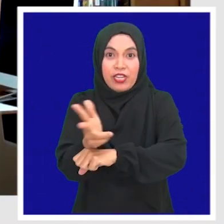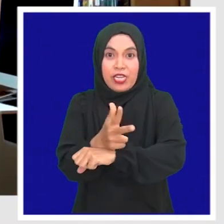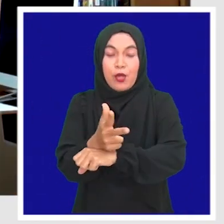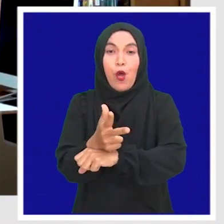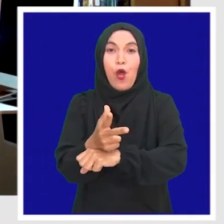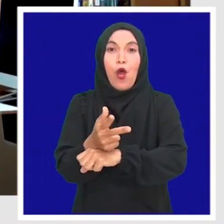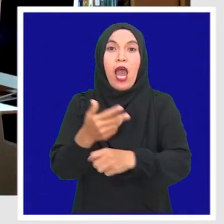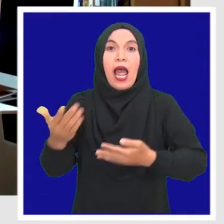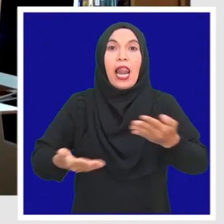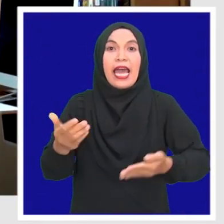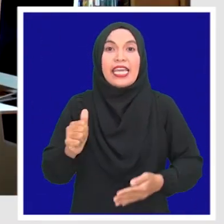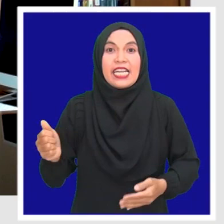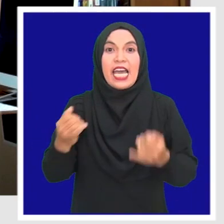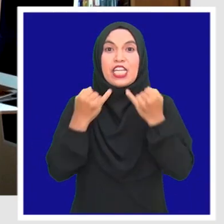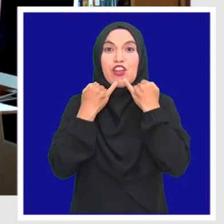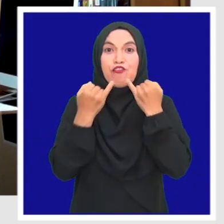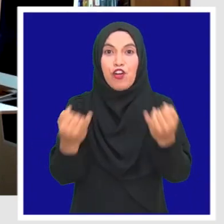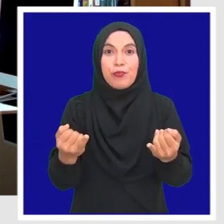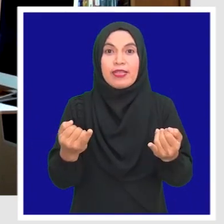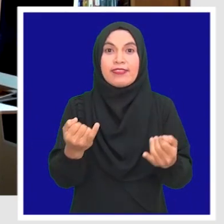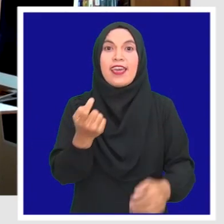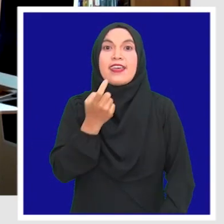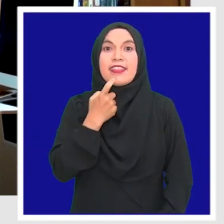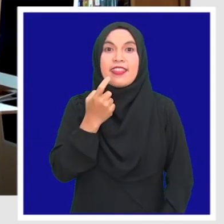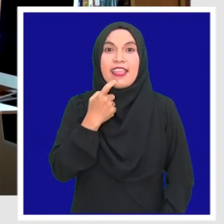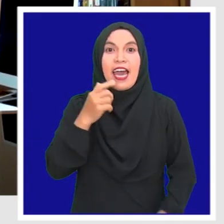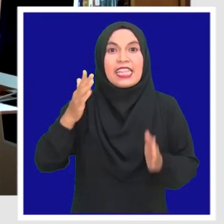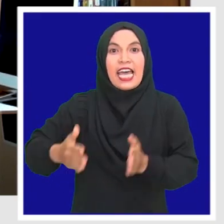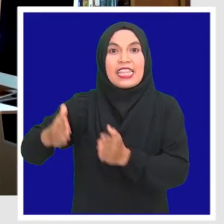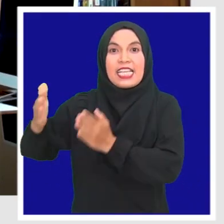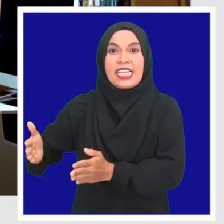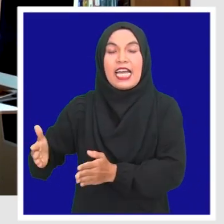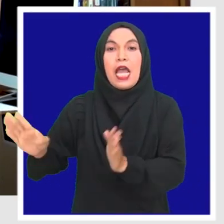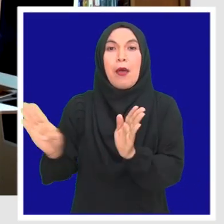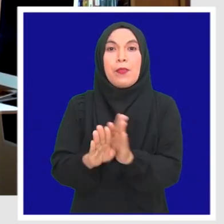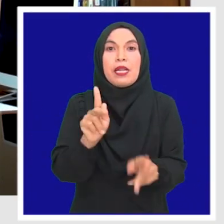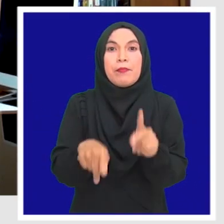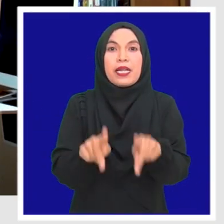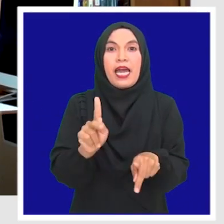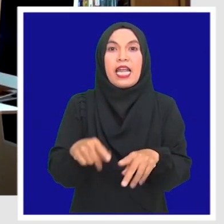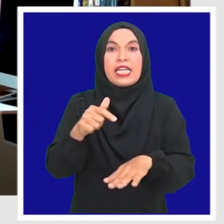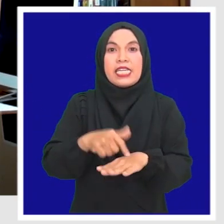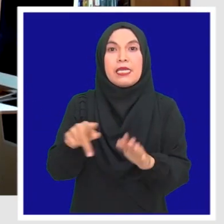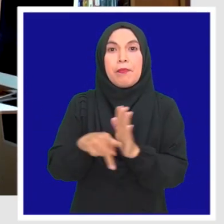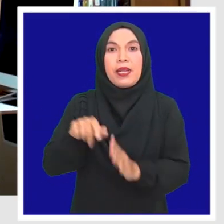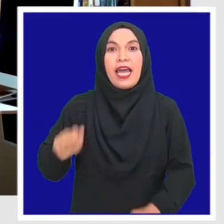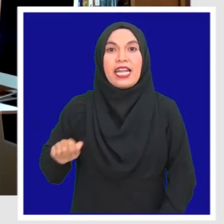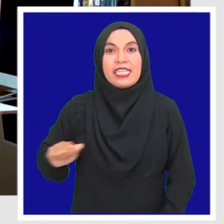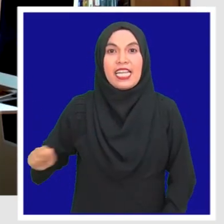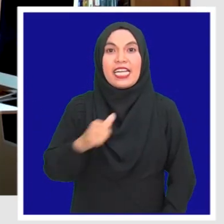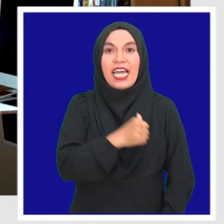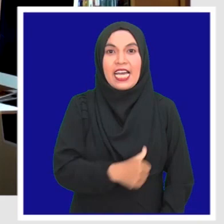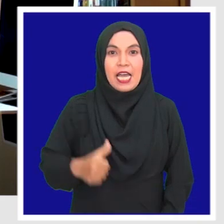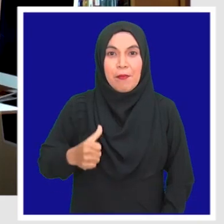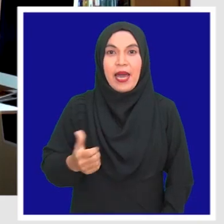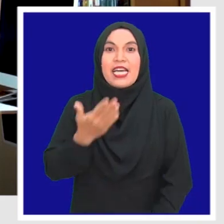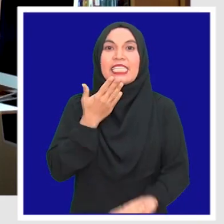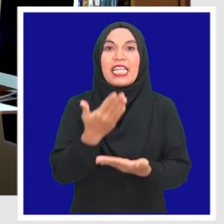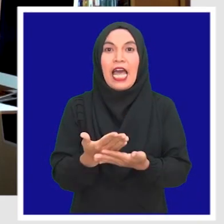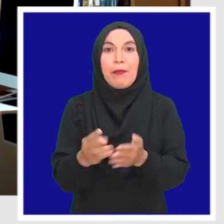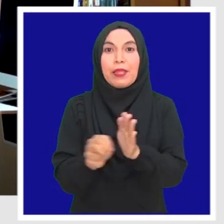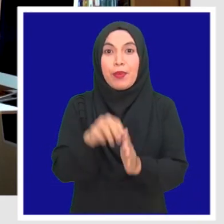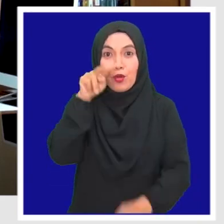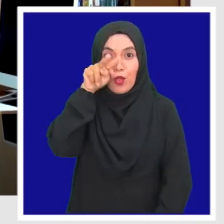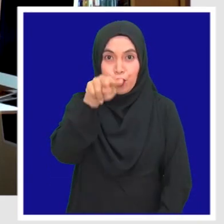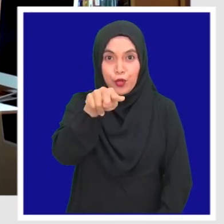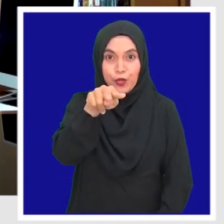video layanan informasi tentang tata cara berperkara di peradilan agama.